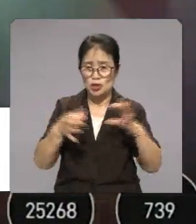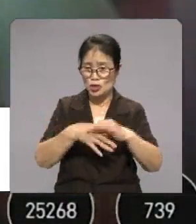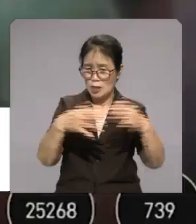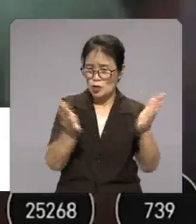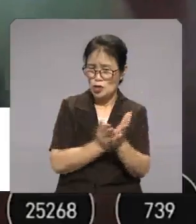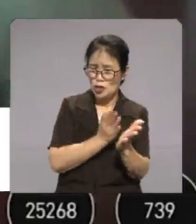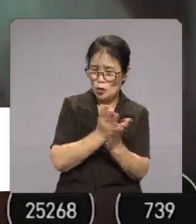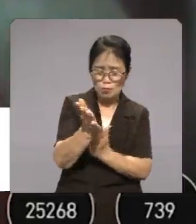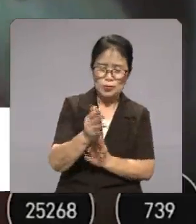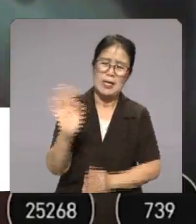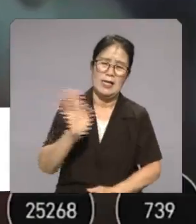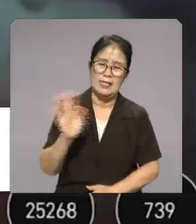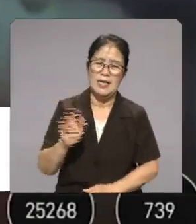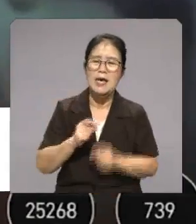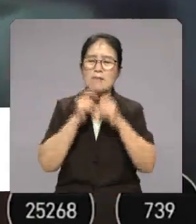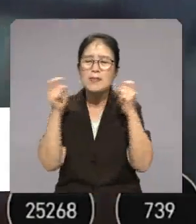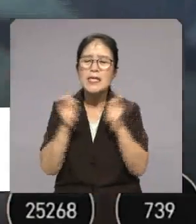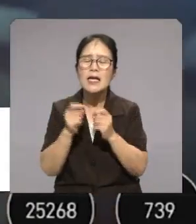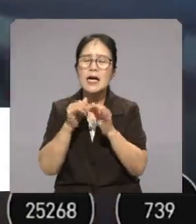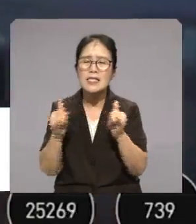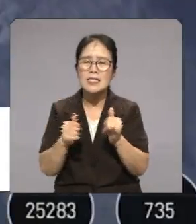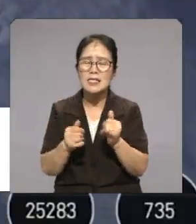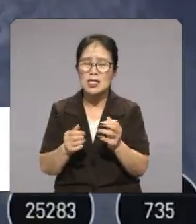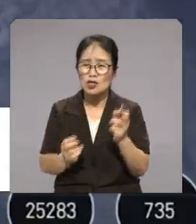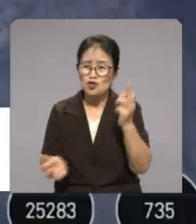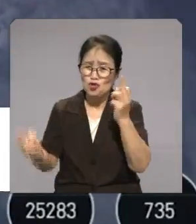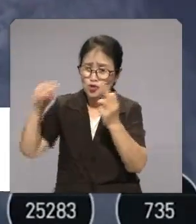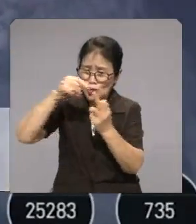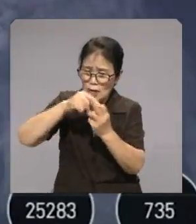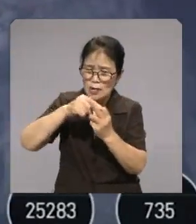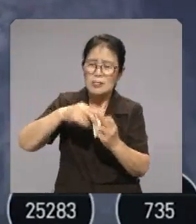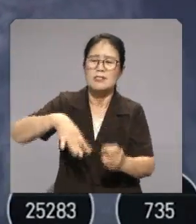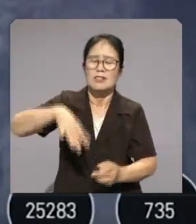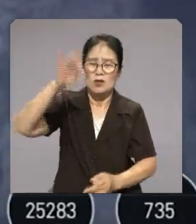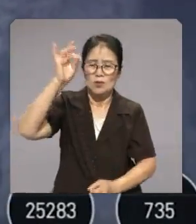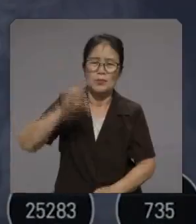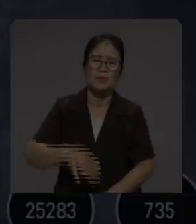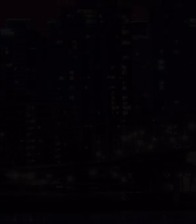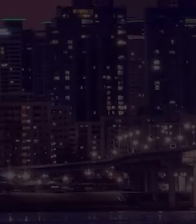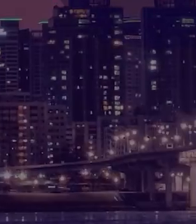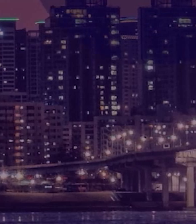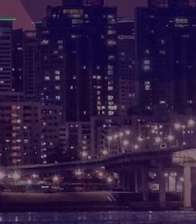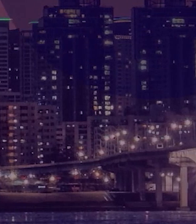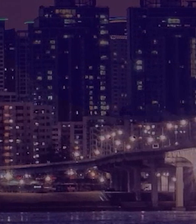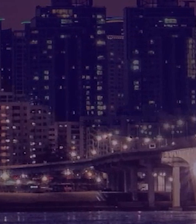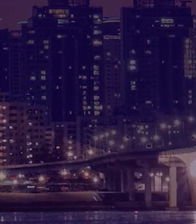전문 우주비행사가 아닌 민간인이 우주 유영에 나선 것은 이번이 처음입니다.